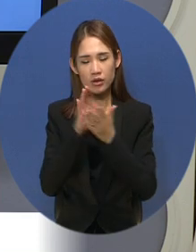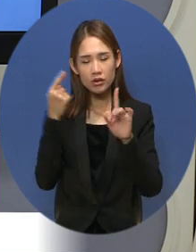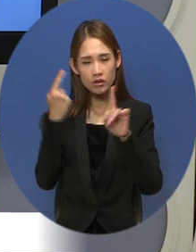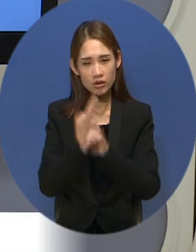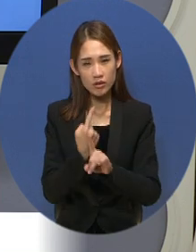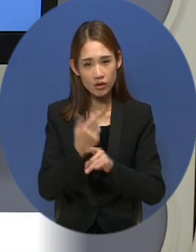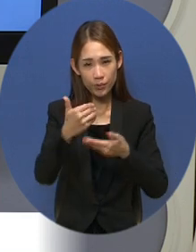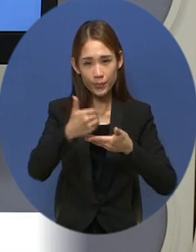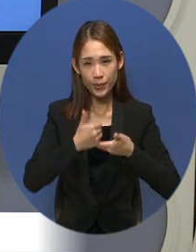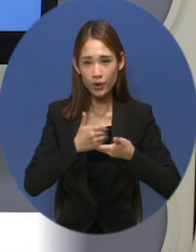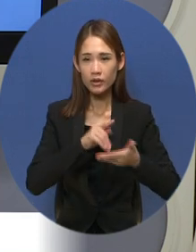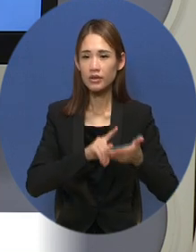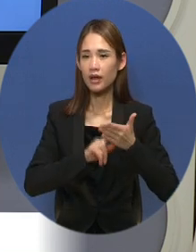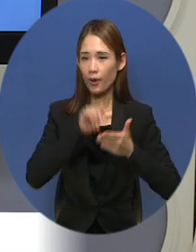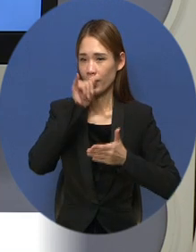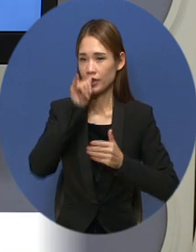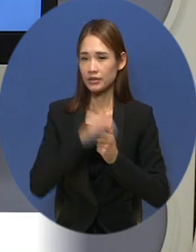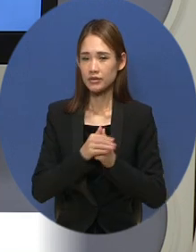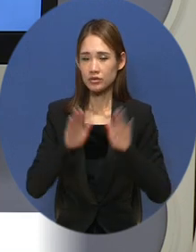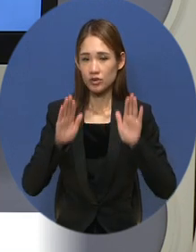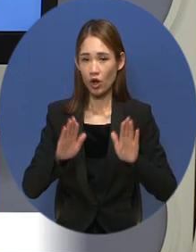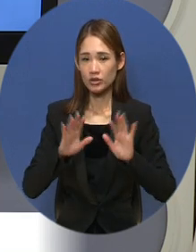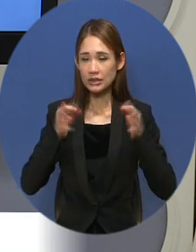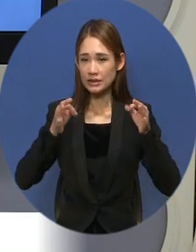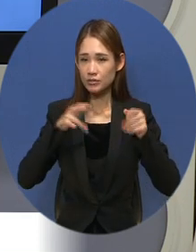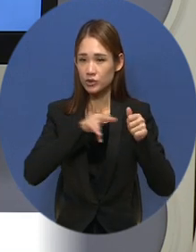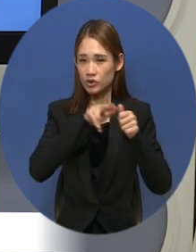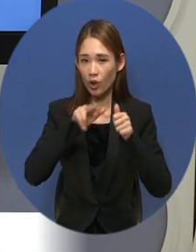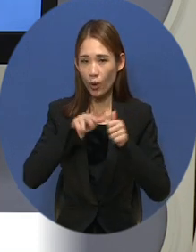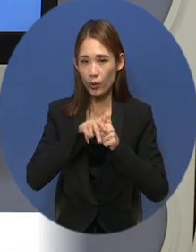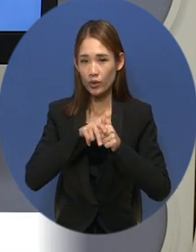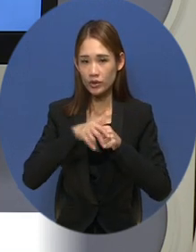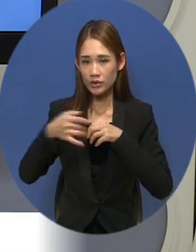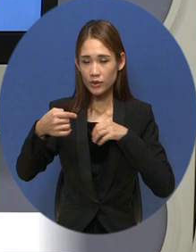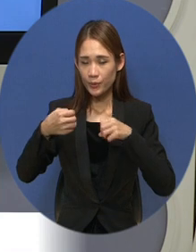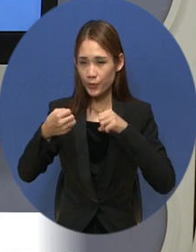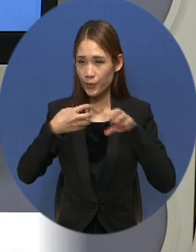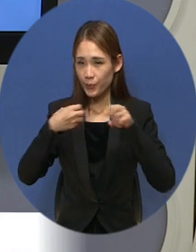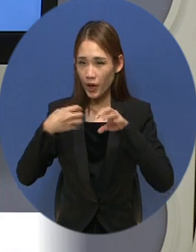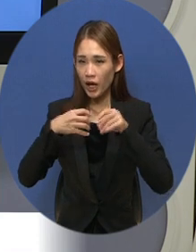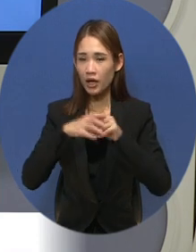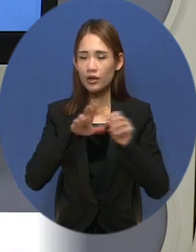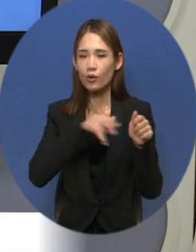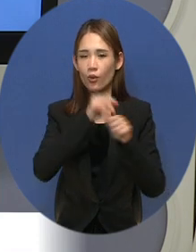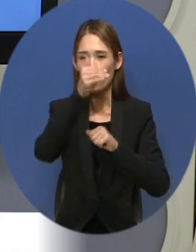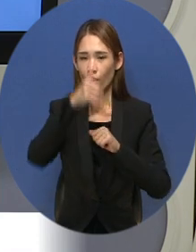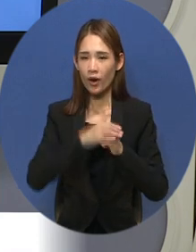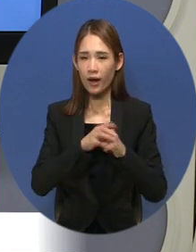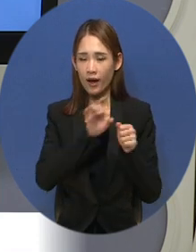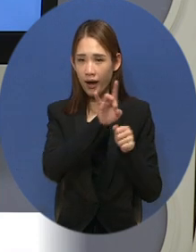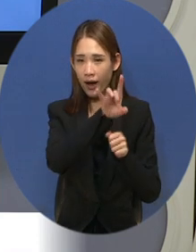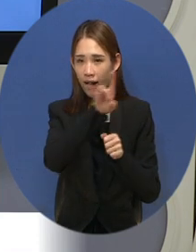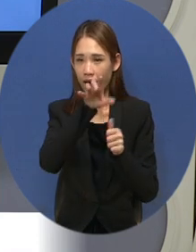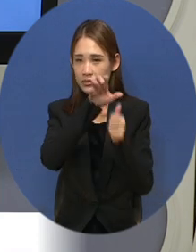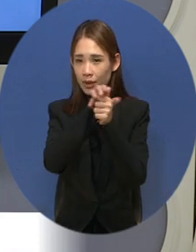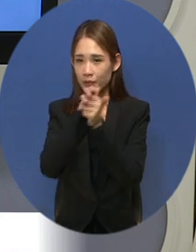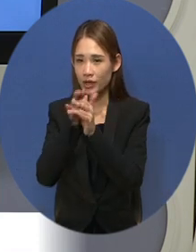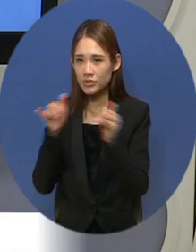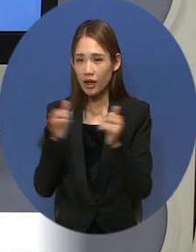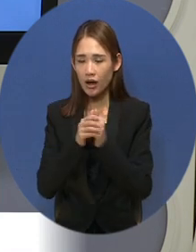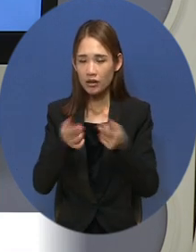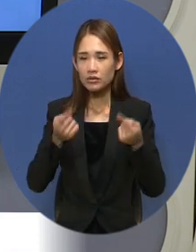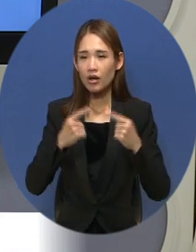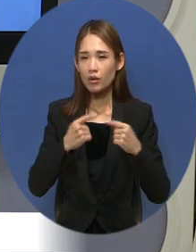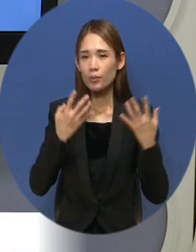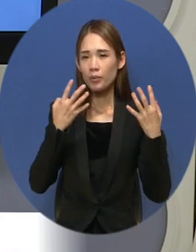나타났습니다 현재 금융정보에 송수신 과정에는 각 기관 담당자가 개입해야 하는 부분이